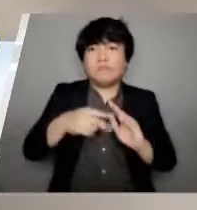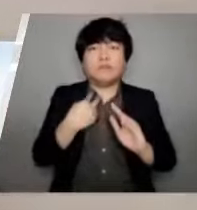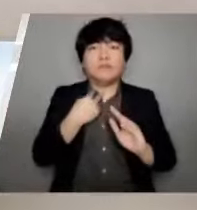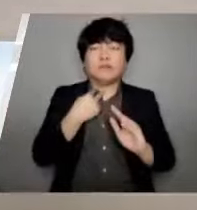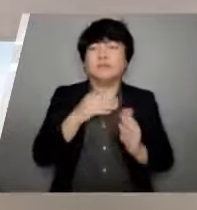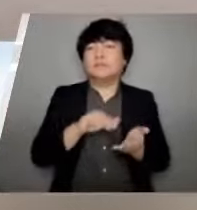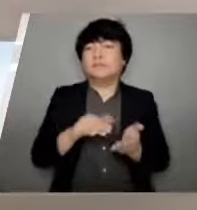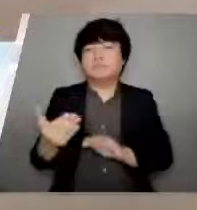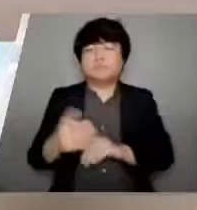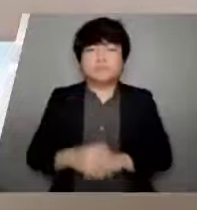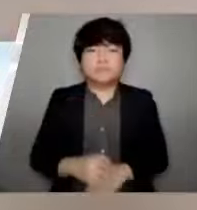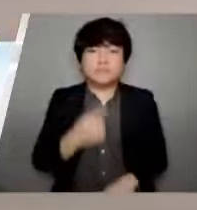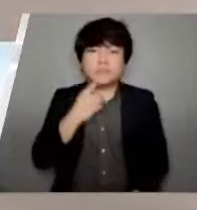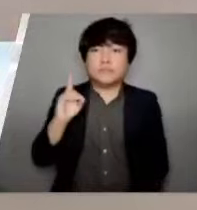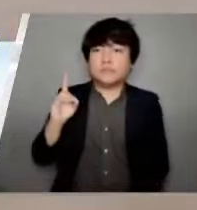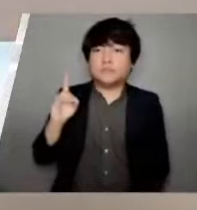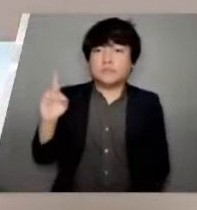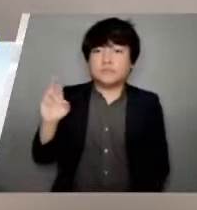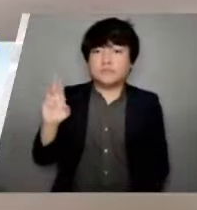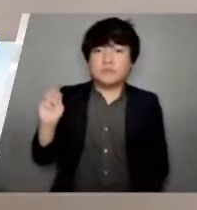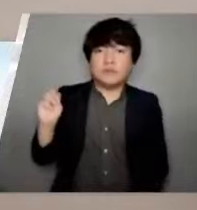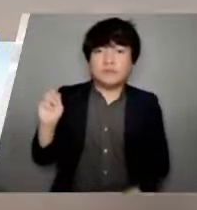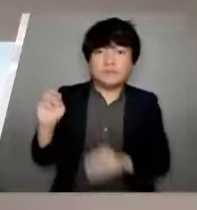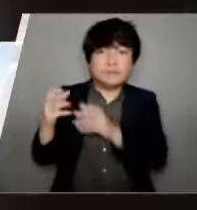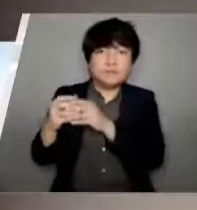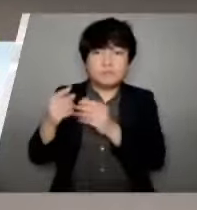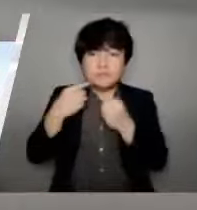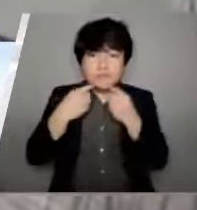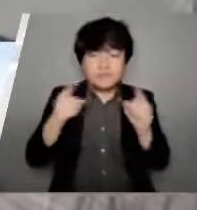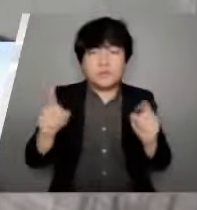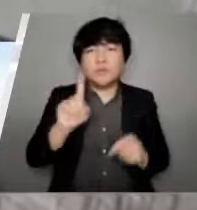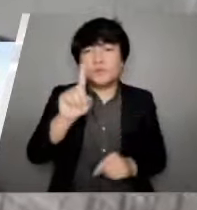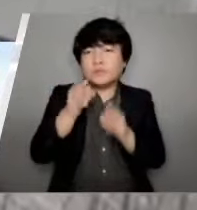Management Office, may isa pang naiulat na nawawala.